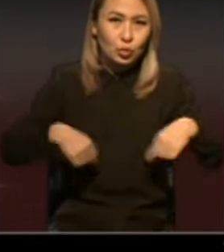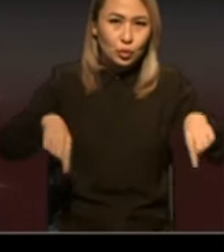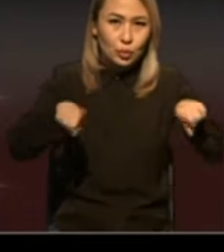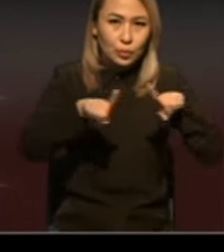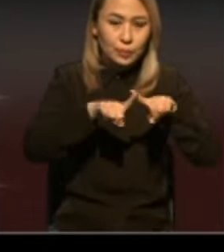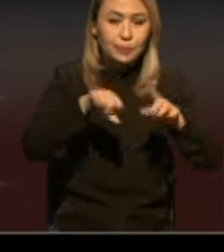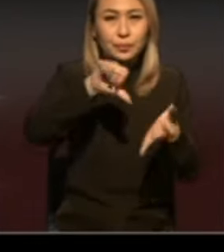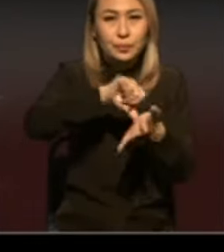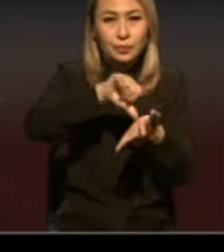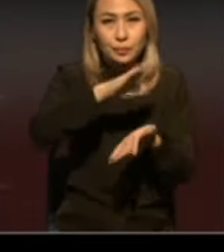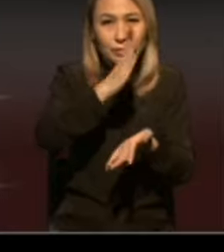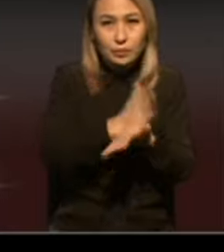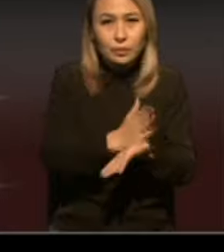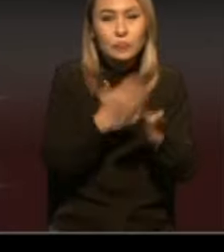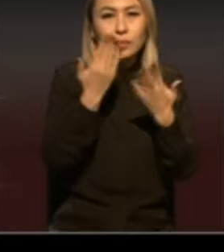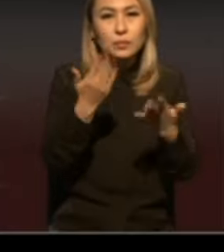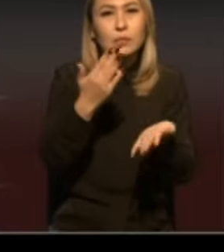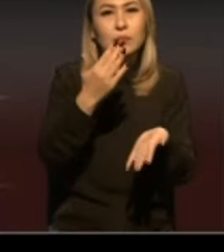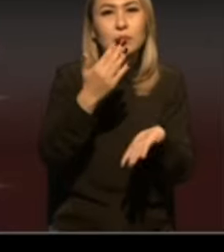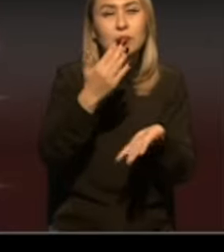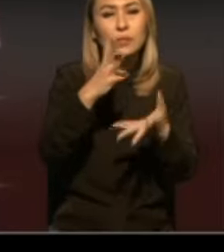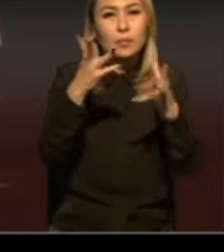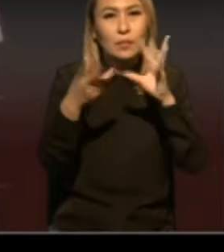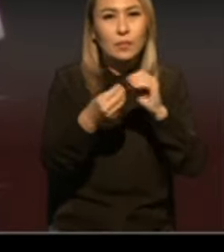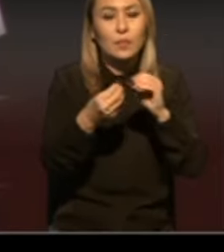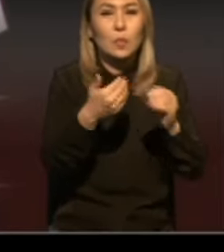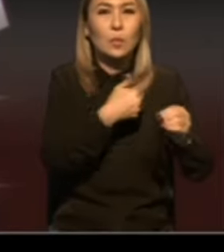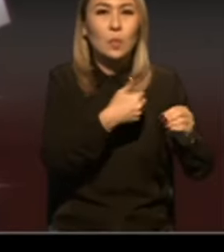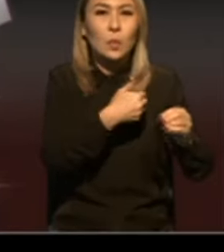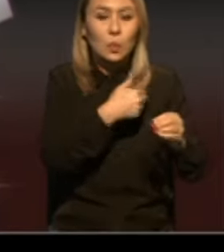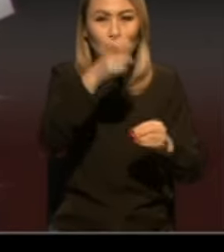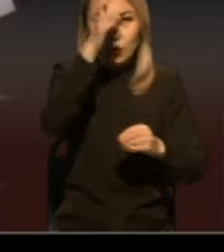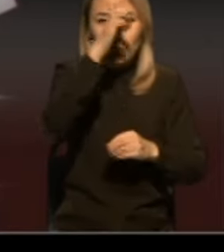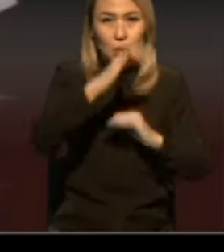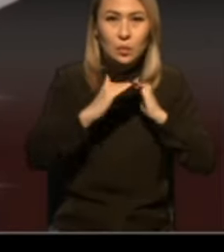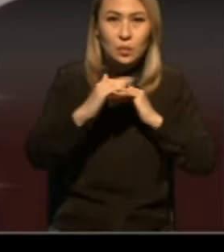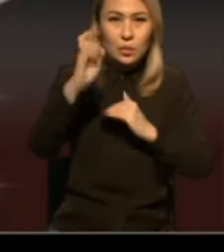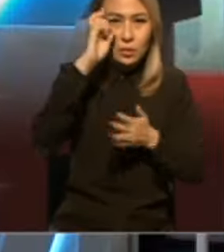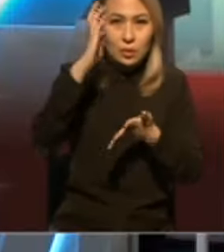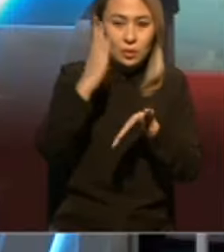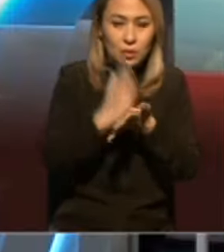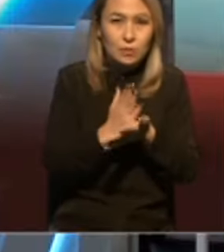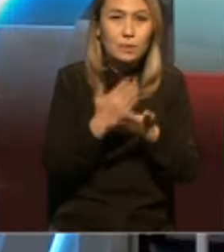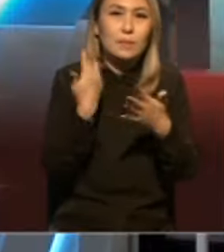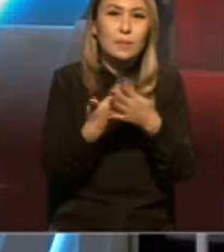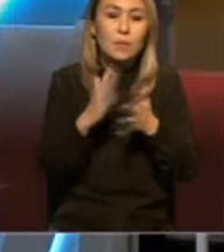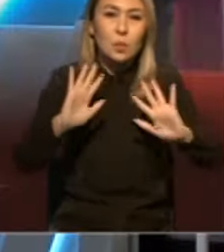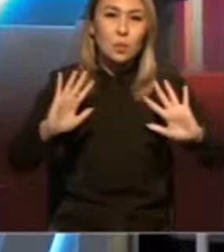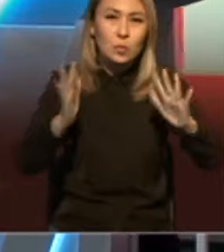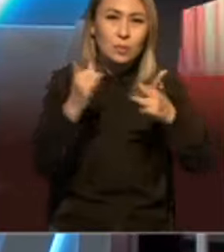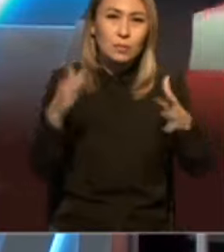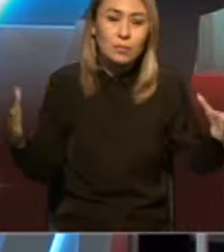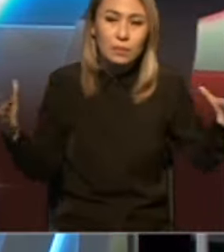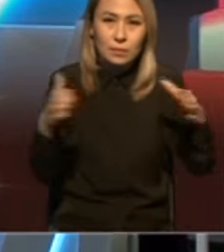мүше мемлекеттер бар, осы ұйымға мүше болған ниетті Түркия мысалы мемлекеті бар. Әрине осындай жағдайда бір